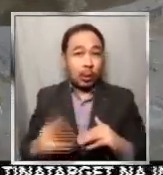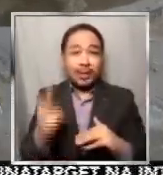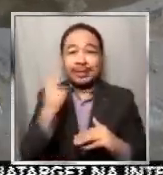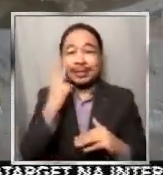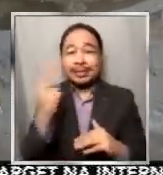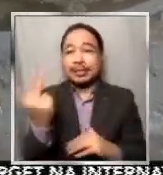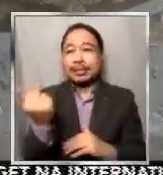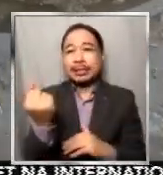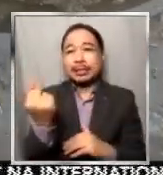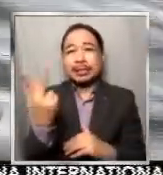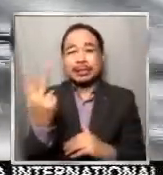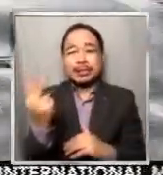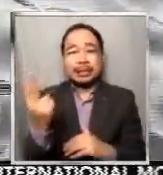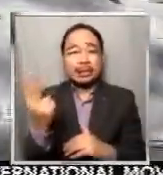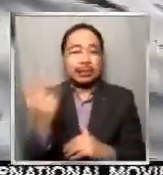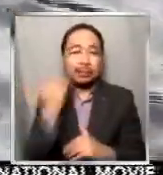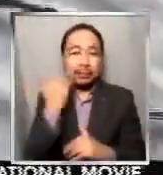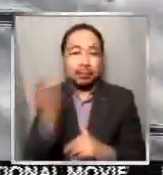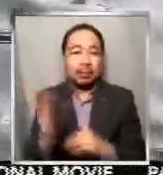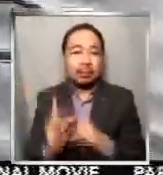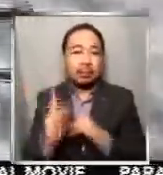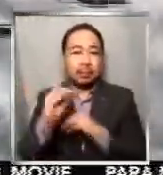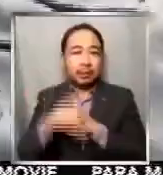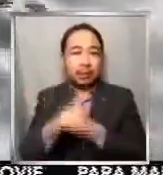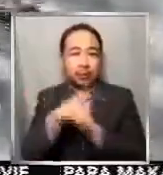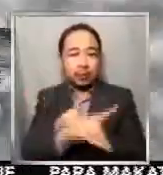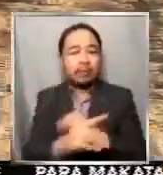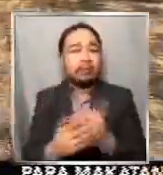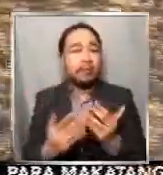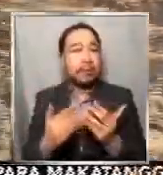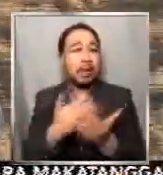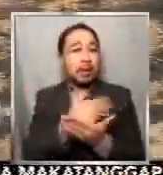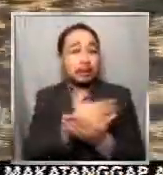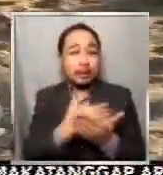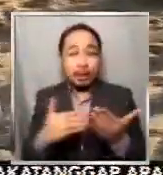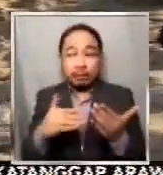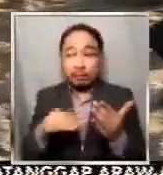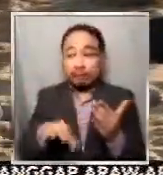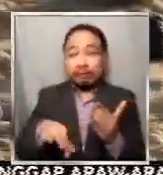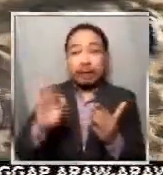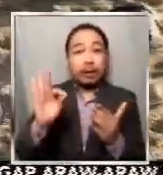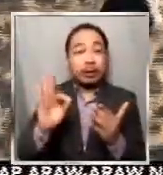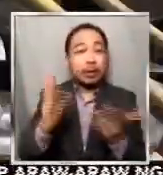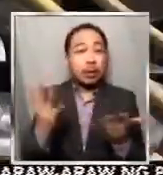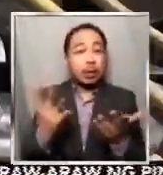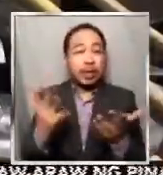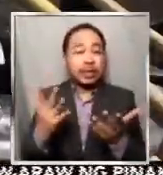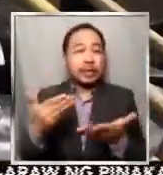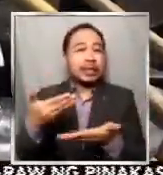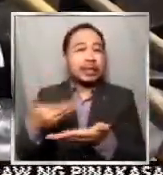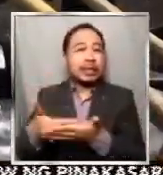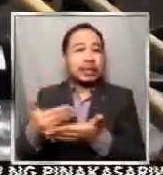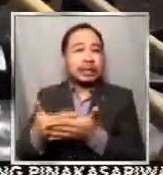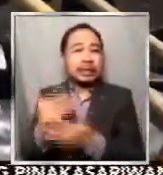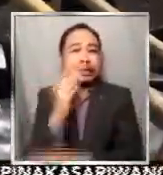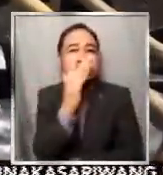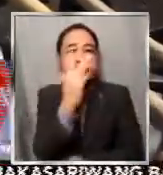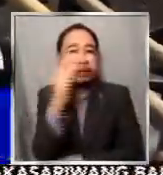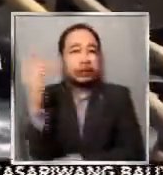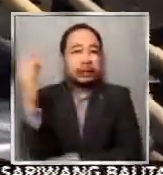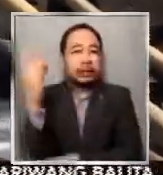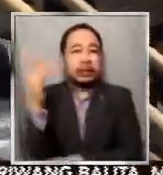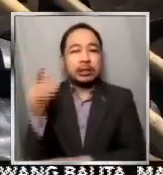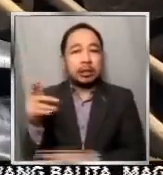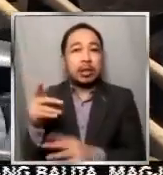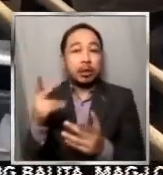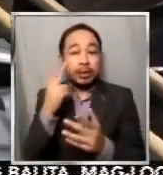na Fraser's dolphin. Yung iba nga, natagpuan sa may gitna ng mga bakawan. Napasugod sa lugar ang mga